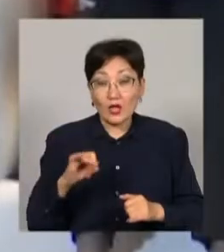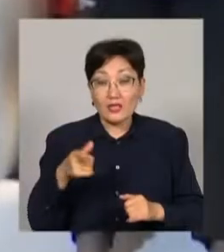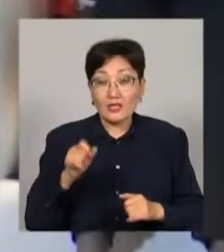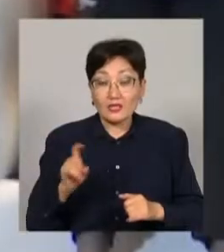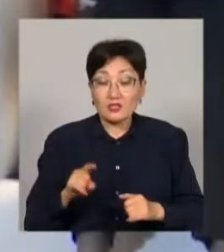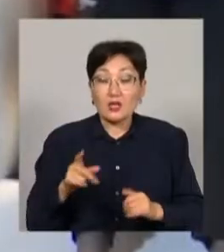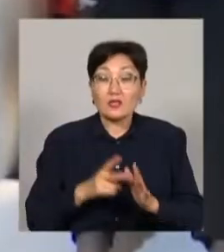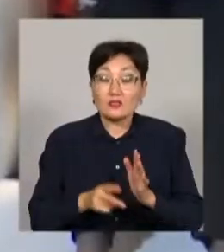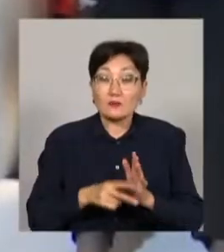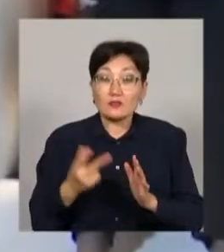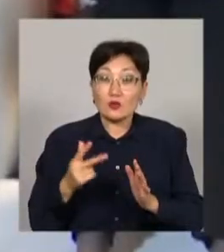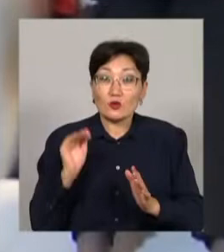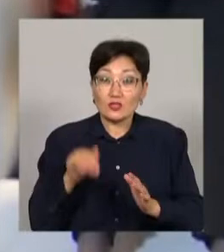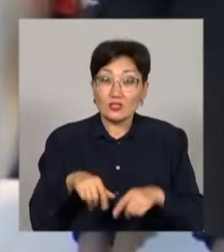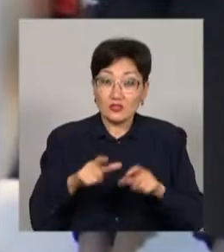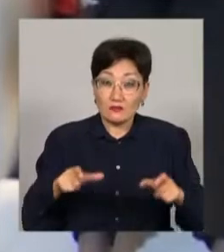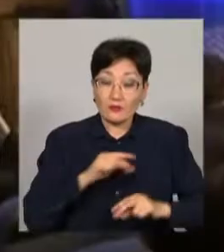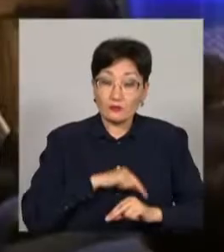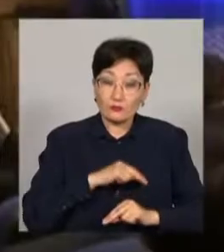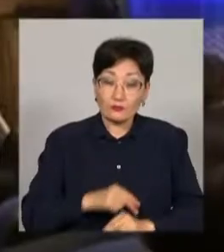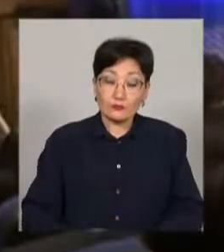73 тысяч человек.